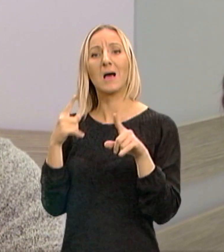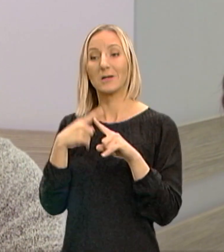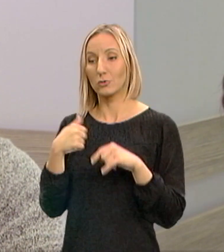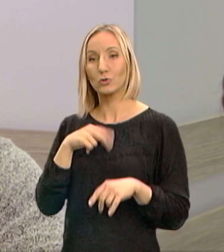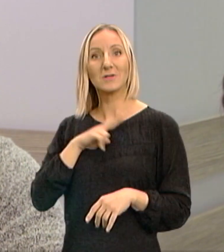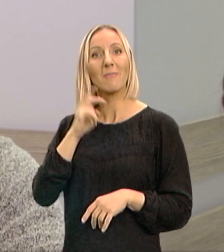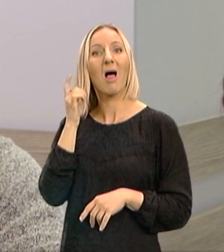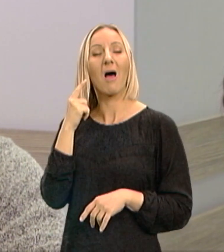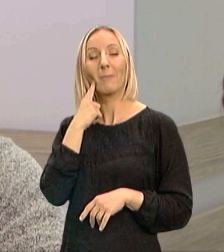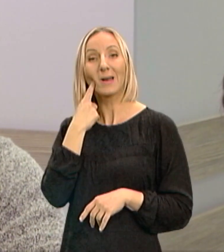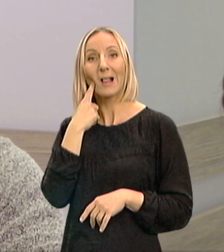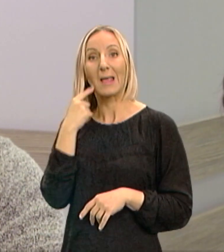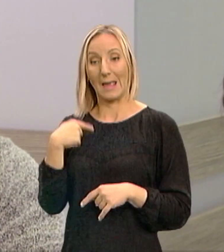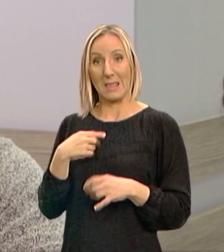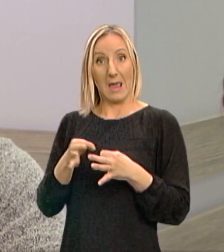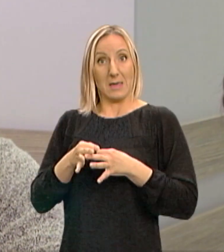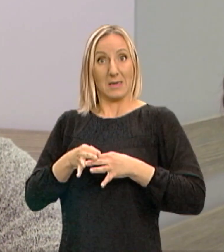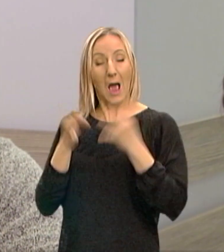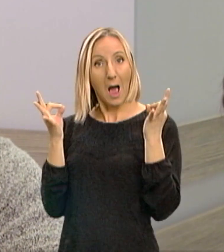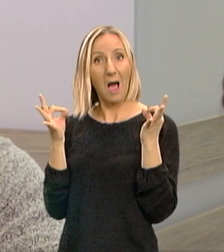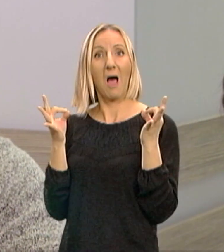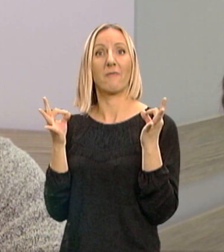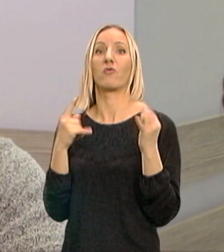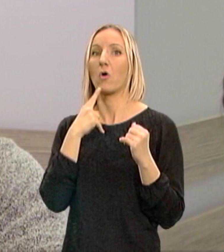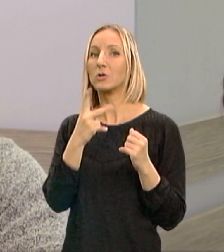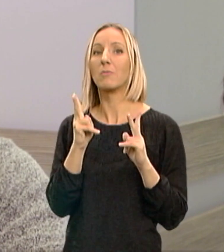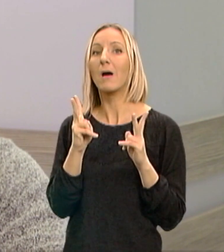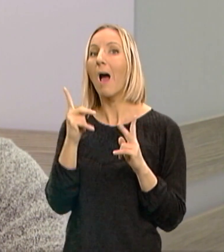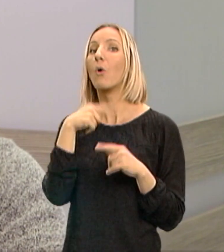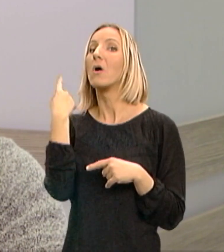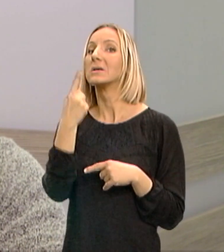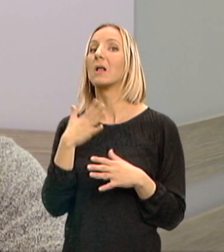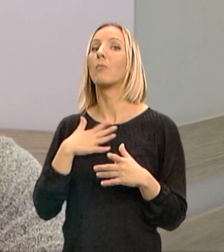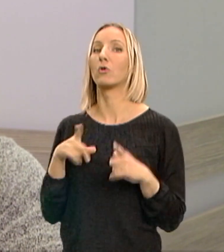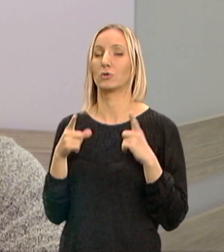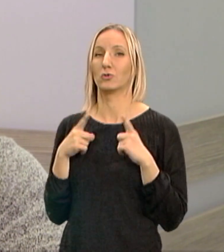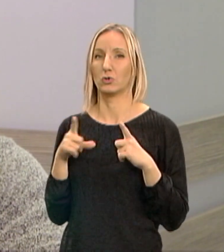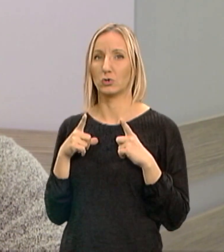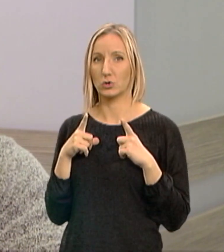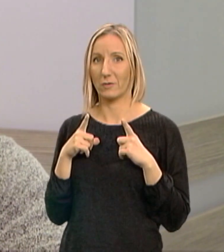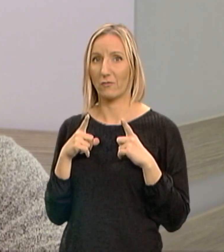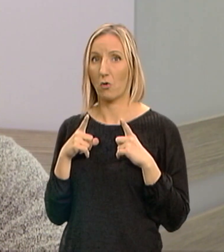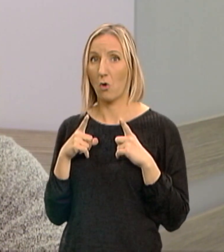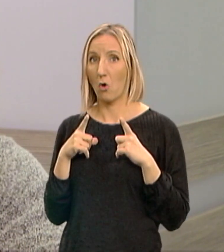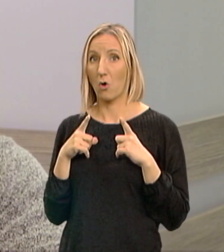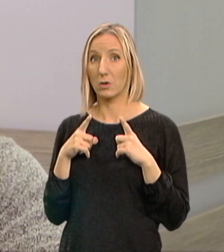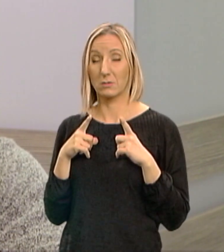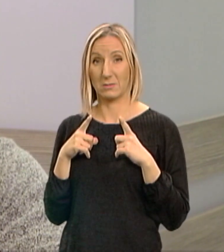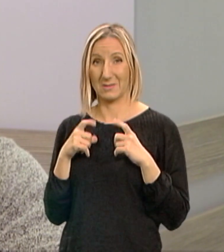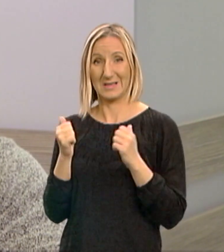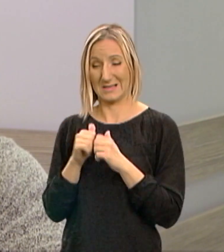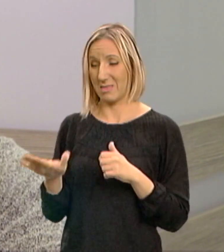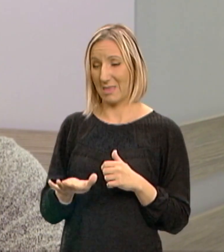prilike da javno, znači kažem kako izgleda život, ako imate dete ometene u